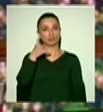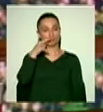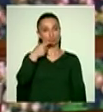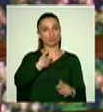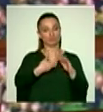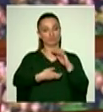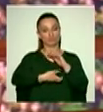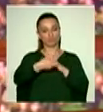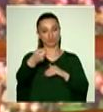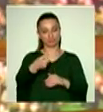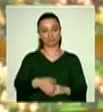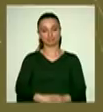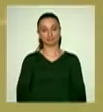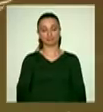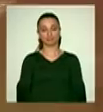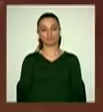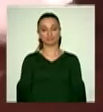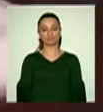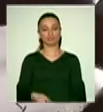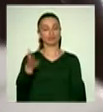აი ხო ჩემი ტელეფონის ნომერი.